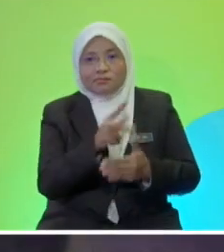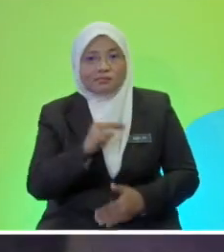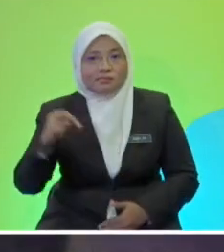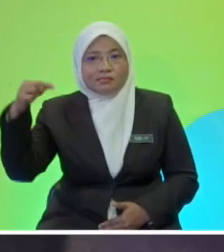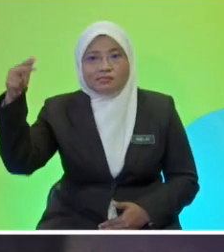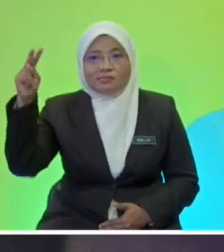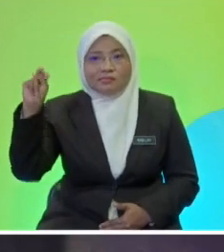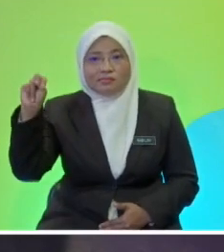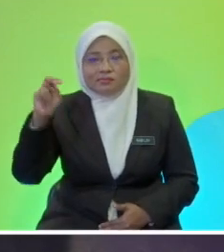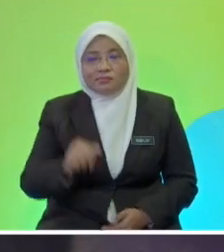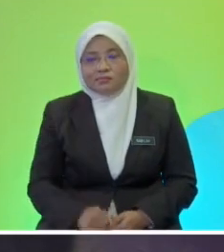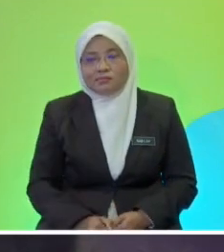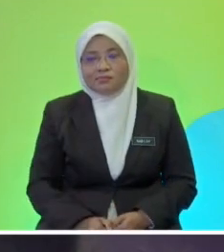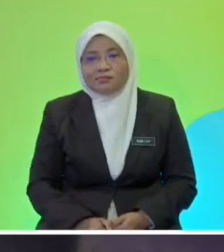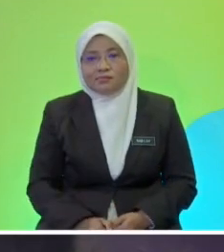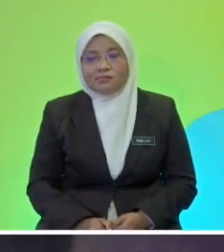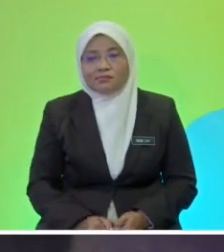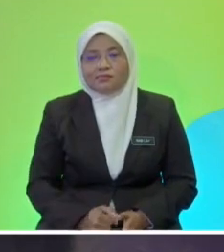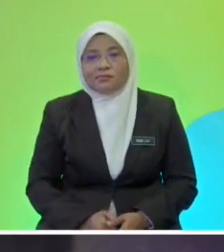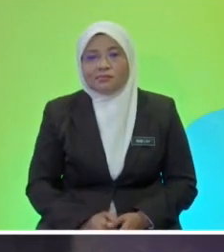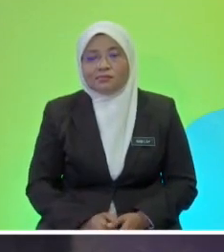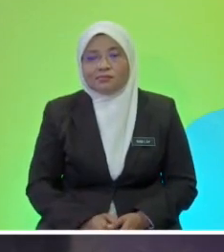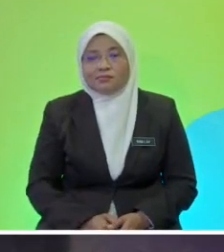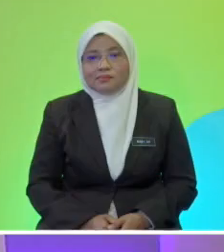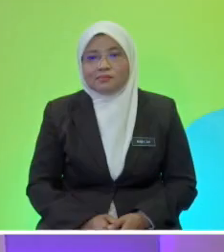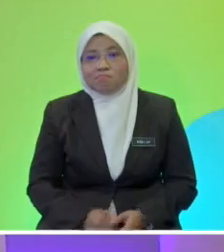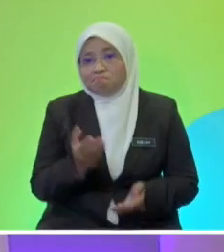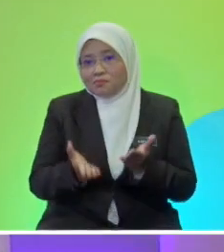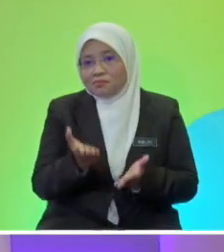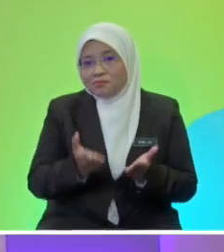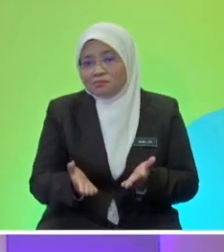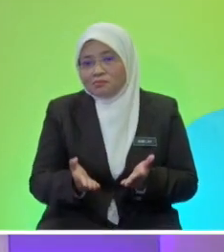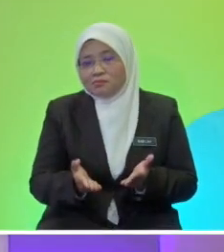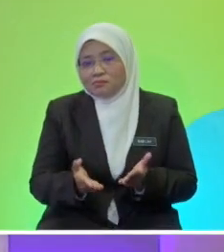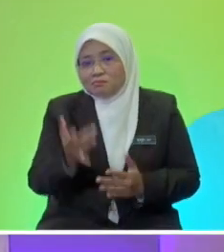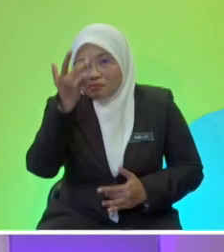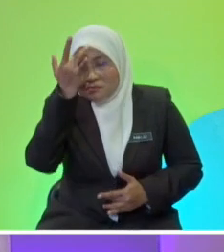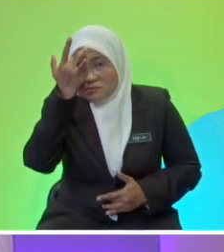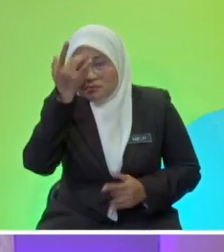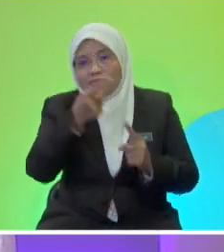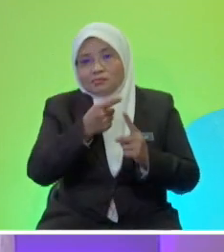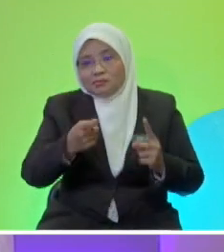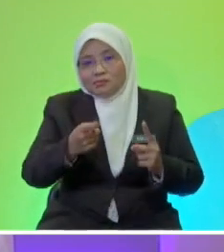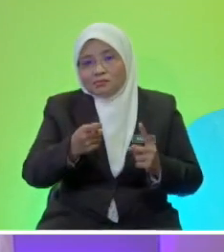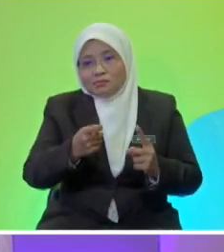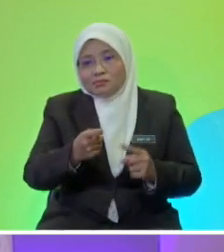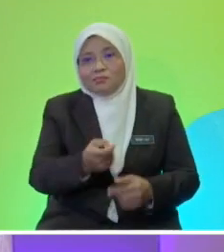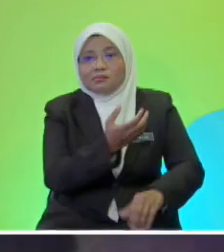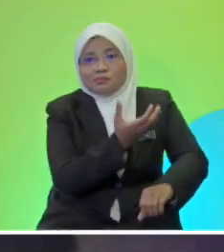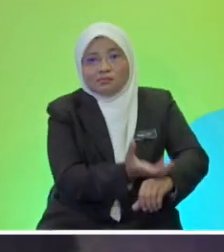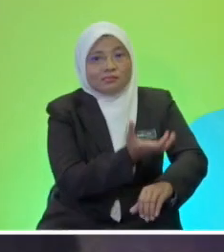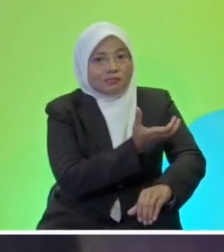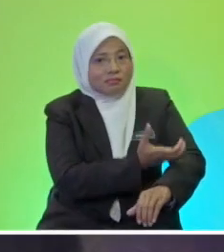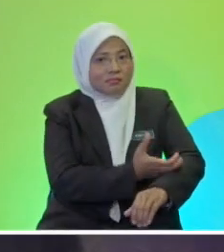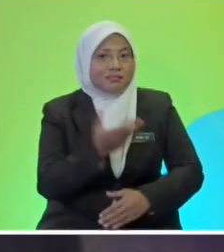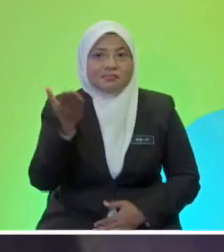sebabnya memang bukan daripada sendiri mungkin ada datang dari pada keturunan-keturunan yang udah lepas